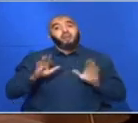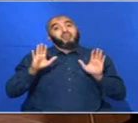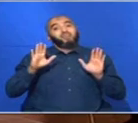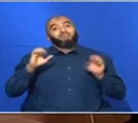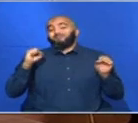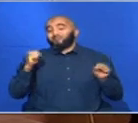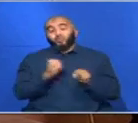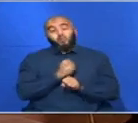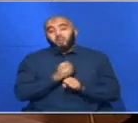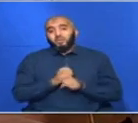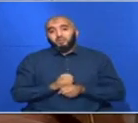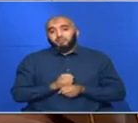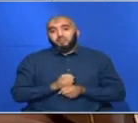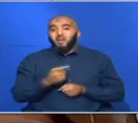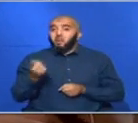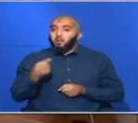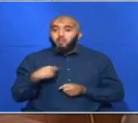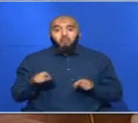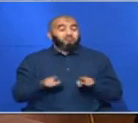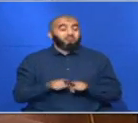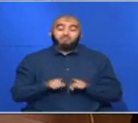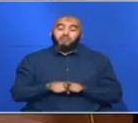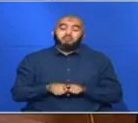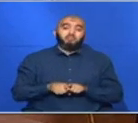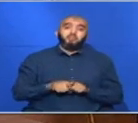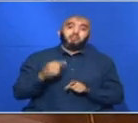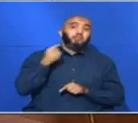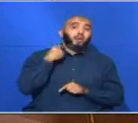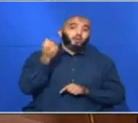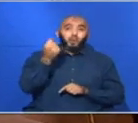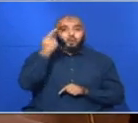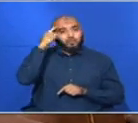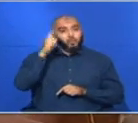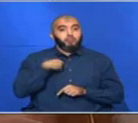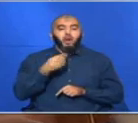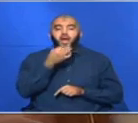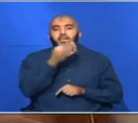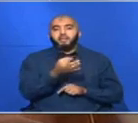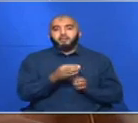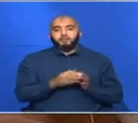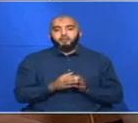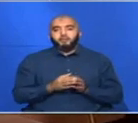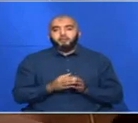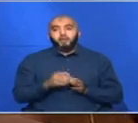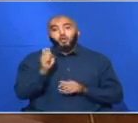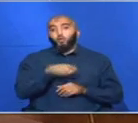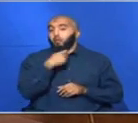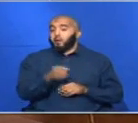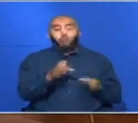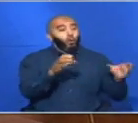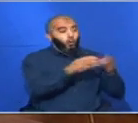اجرنا واجرك وما الى ذلك ولذلكم اقول الاصل ان جماعتك لا